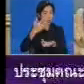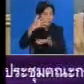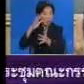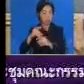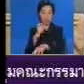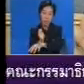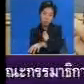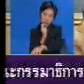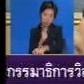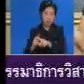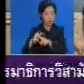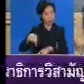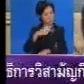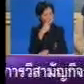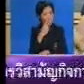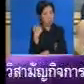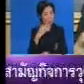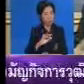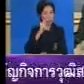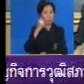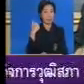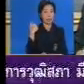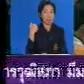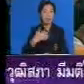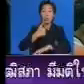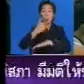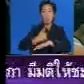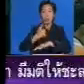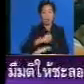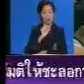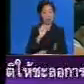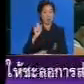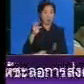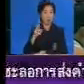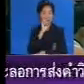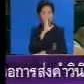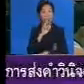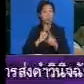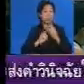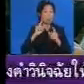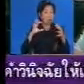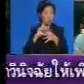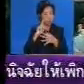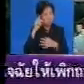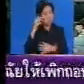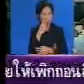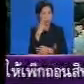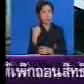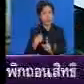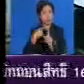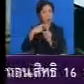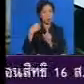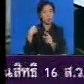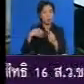จ้างงานที่ปรับตัวดีขึ้นทางด้านดรสมชัยสัจพงษ์นะครับผู้อำนวยการสสคก็ประเมินนะครับว่ายังมีปัจจัยบวกที่ส่งผลให้